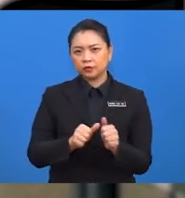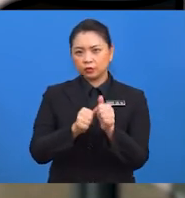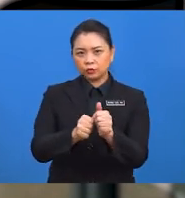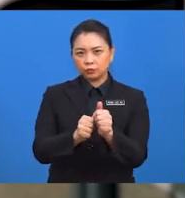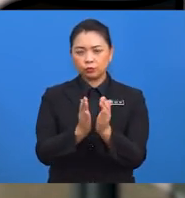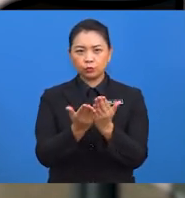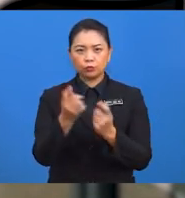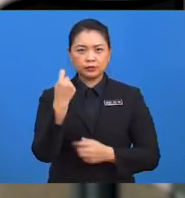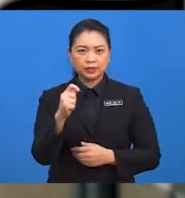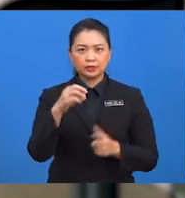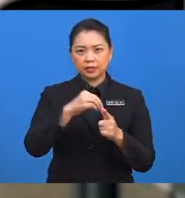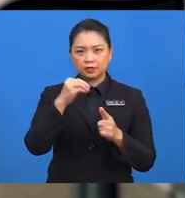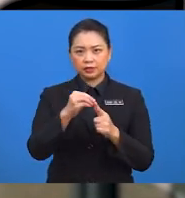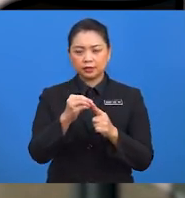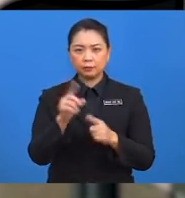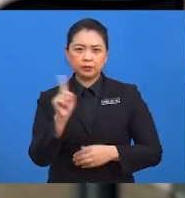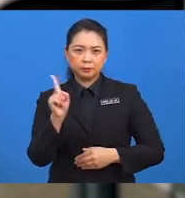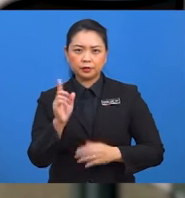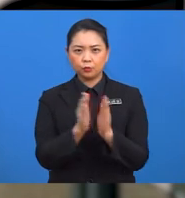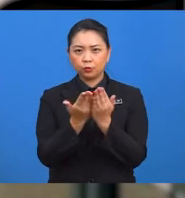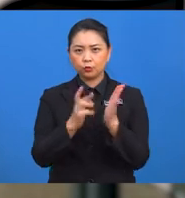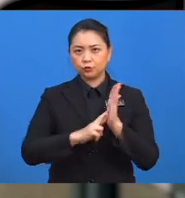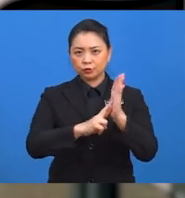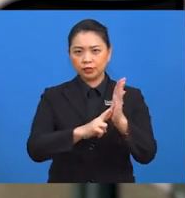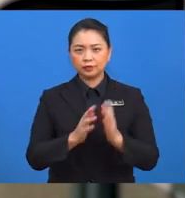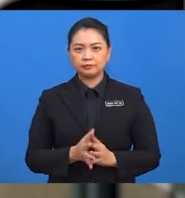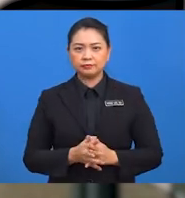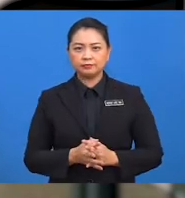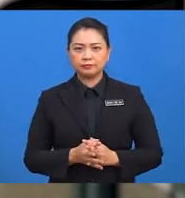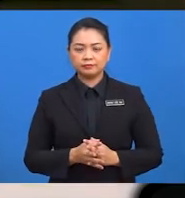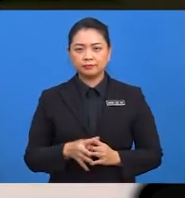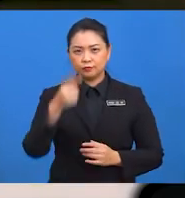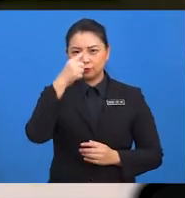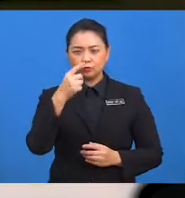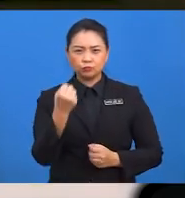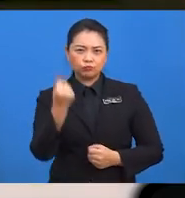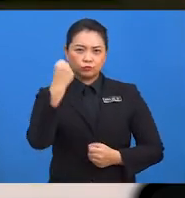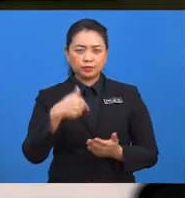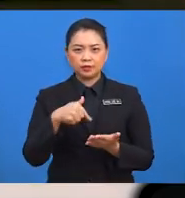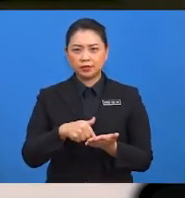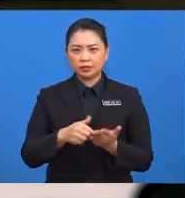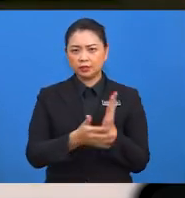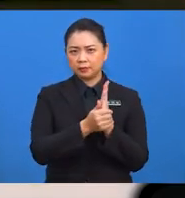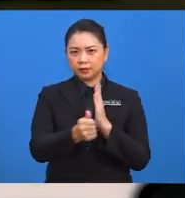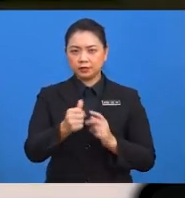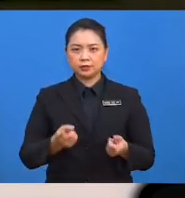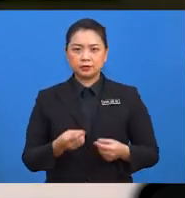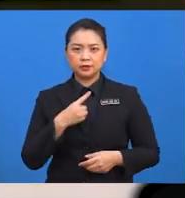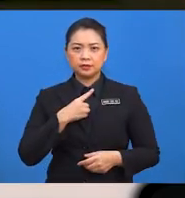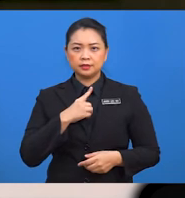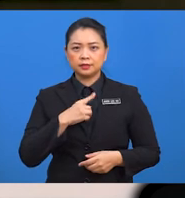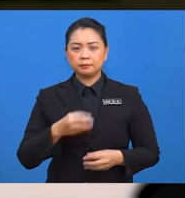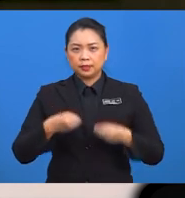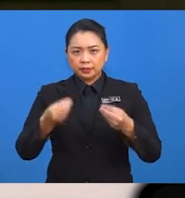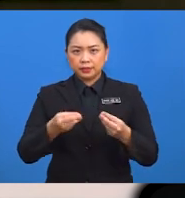berpandukan buku teks ataupun mana-mana buku rujukan untuk memantapkan kemahiran diri